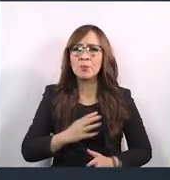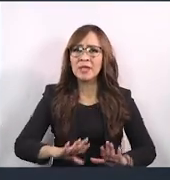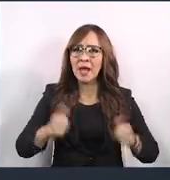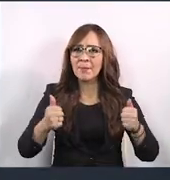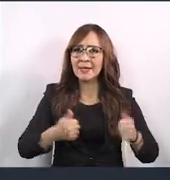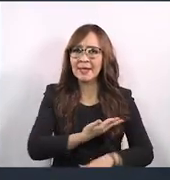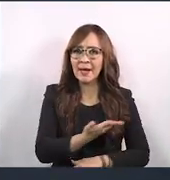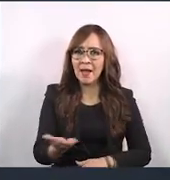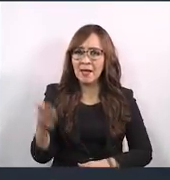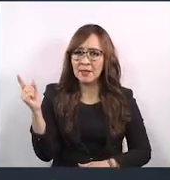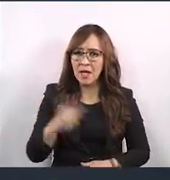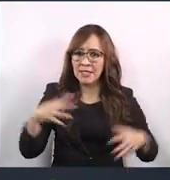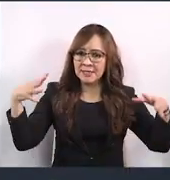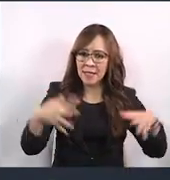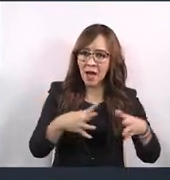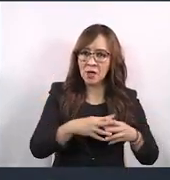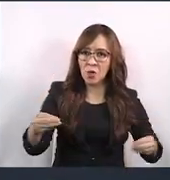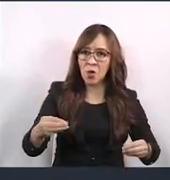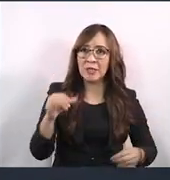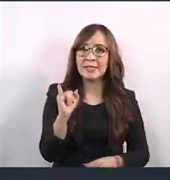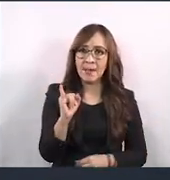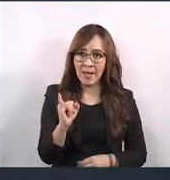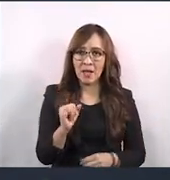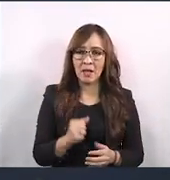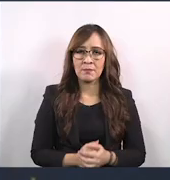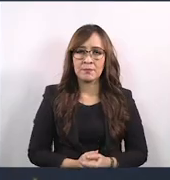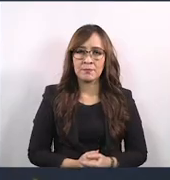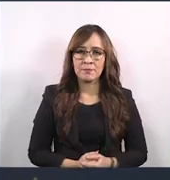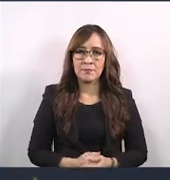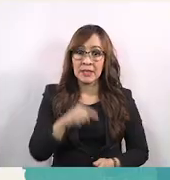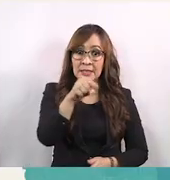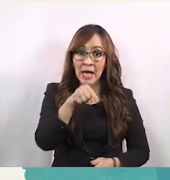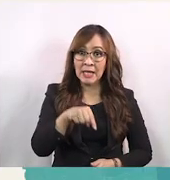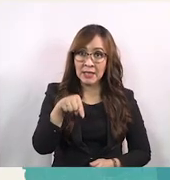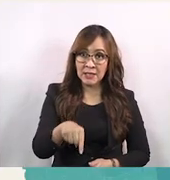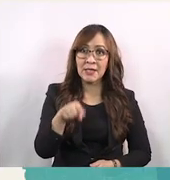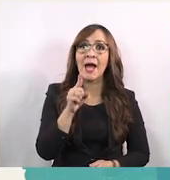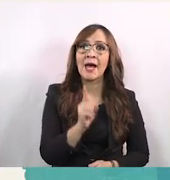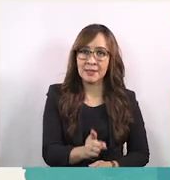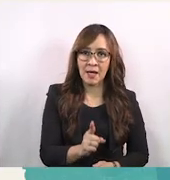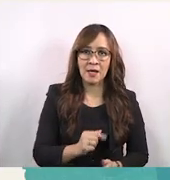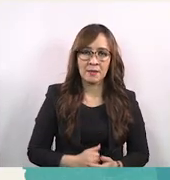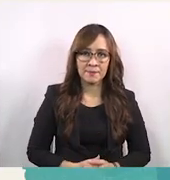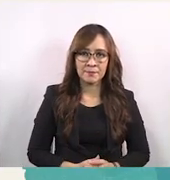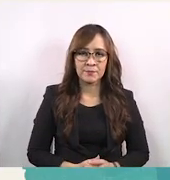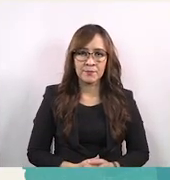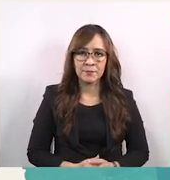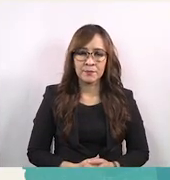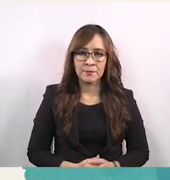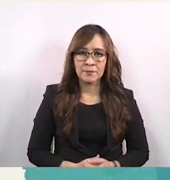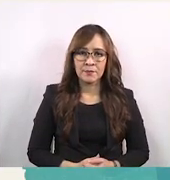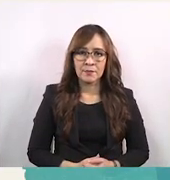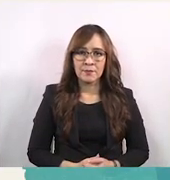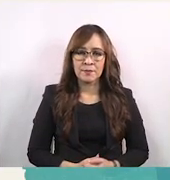menyelamatkan saudari Serang Roy sembel yang akan menyetel ke neraka itu karena ayat ini sudah ngomong wuih